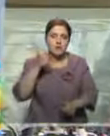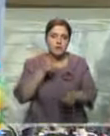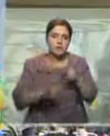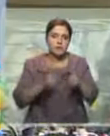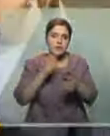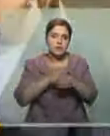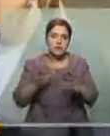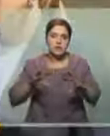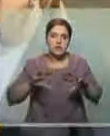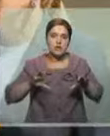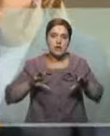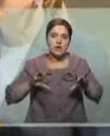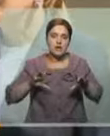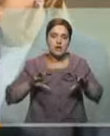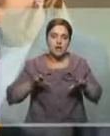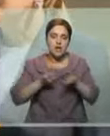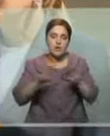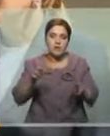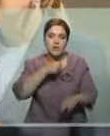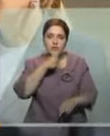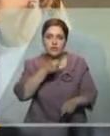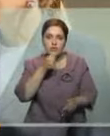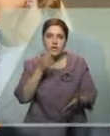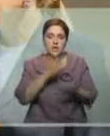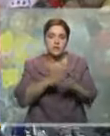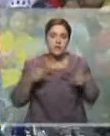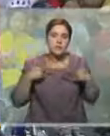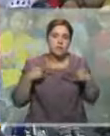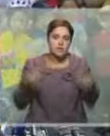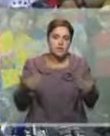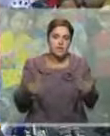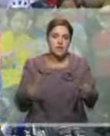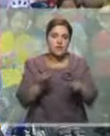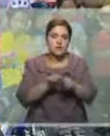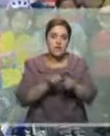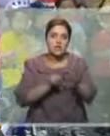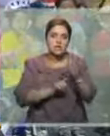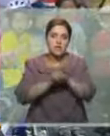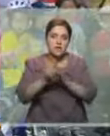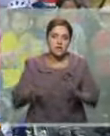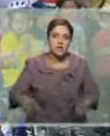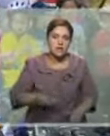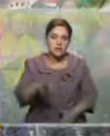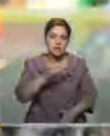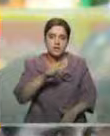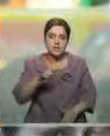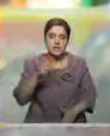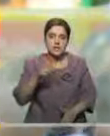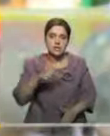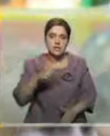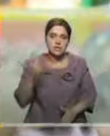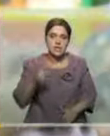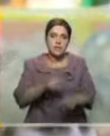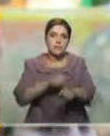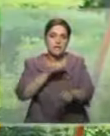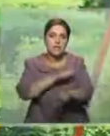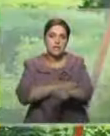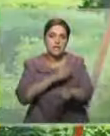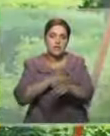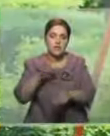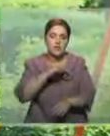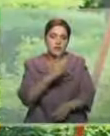число колес, остальное все как у взрослых. Торжественные речи, пожелания и напутствия. Затем старт на трассе длиной в 333 метра. Азарт